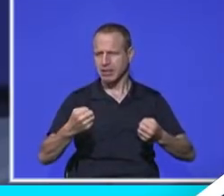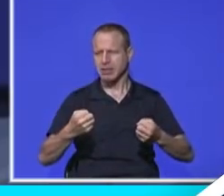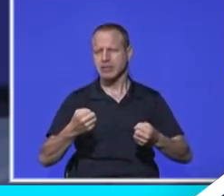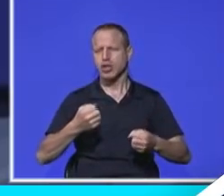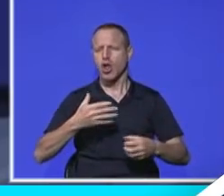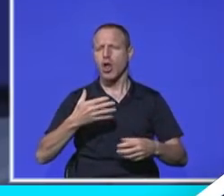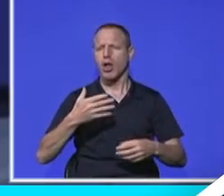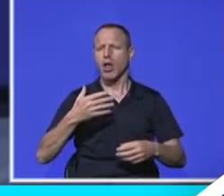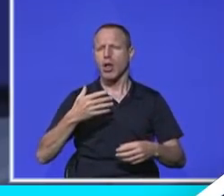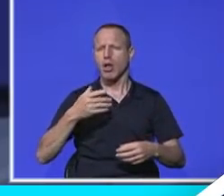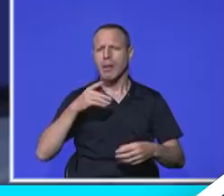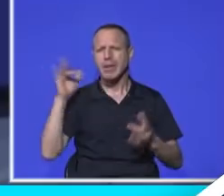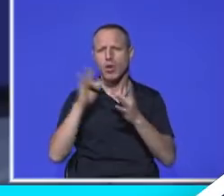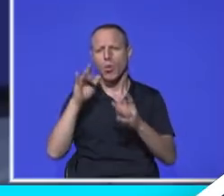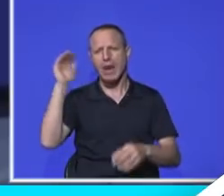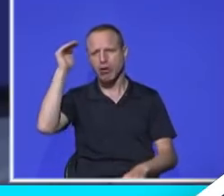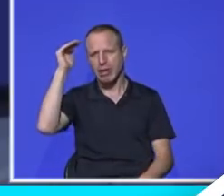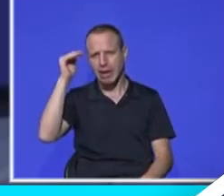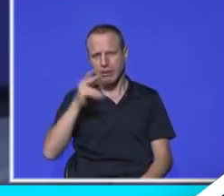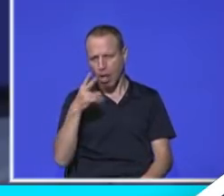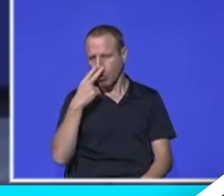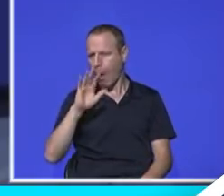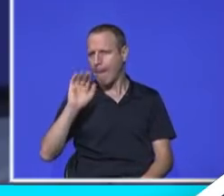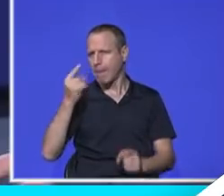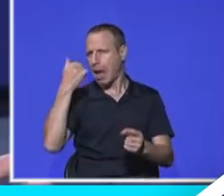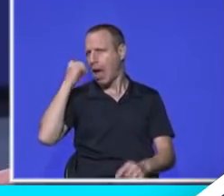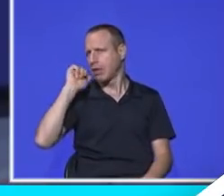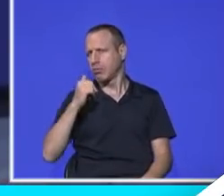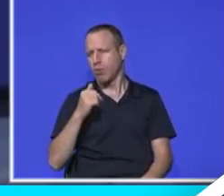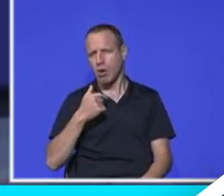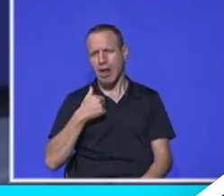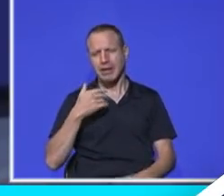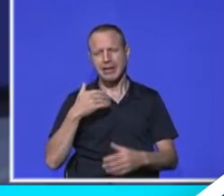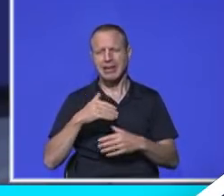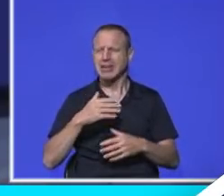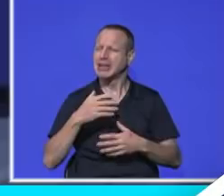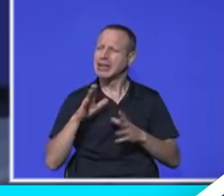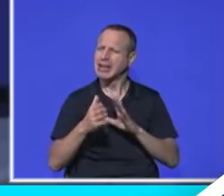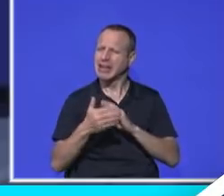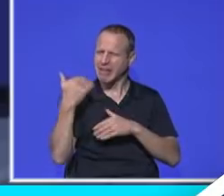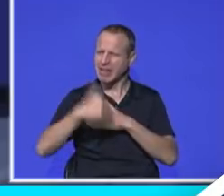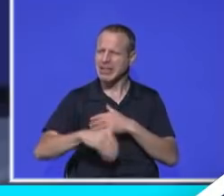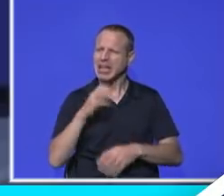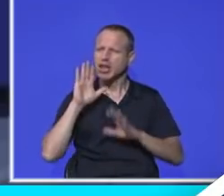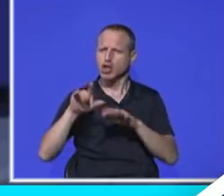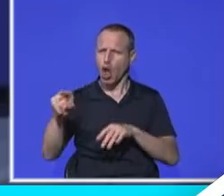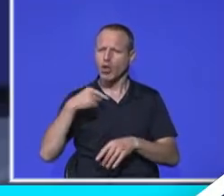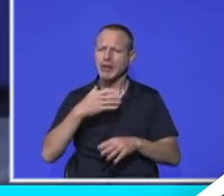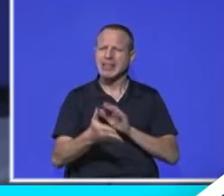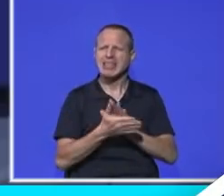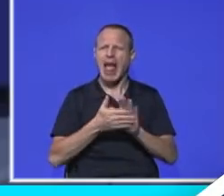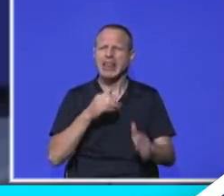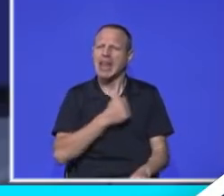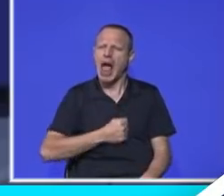לבטל אותו. פתאום התורה מניעה ממנו אתמול, תשמעי, אני הפסקתי לסנוע אותו, אני התחלתי לרחם עליו, פשוט מסכן. את רואה